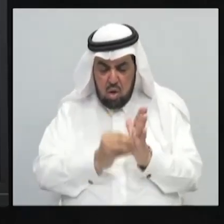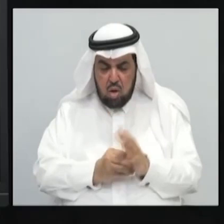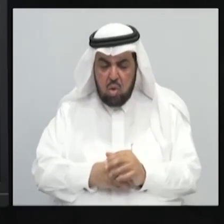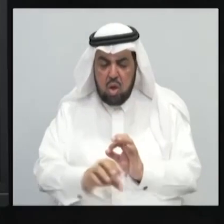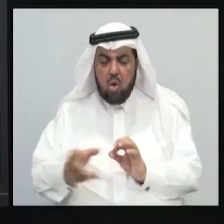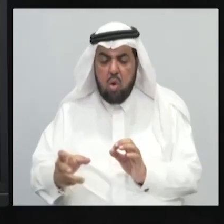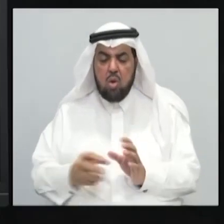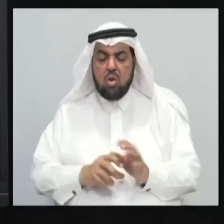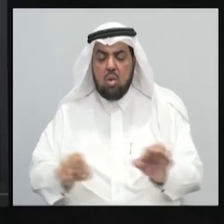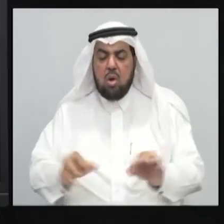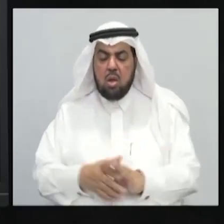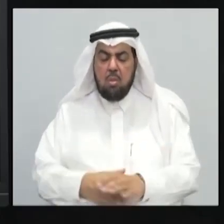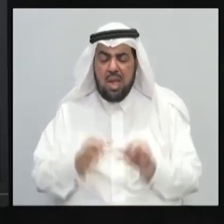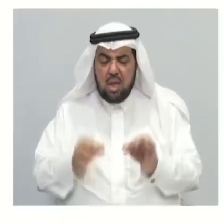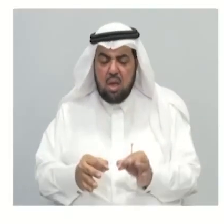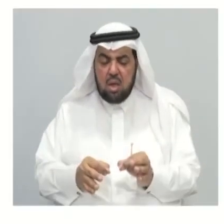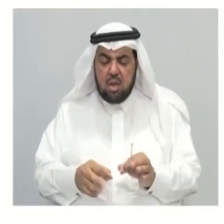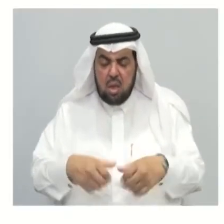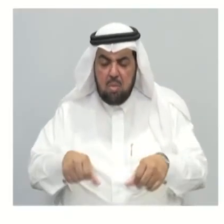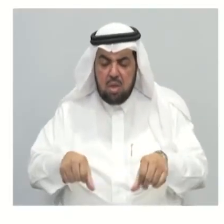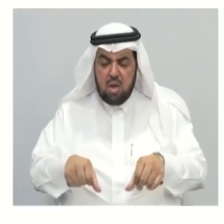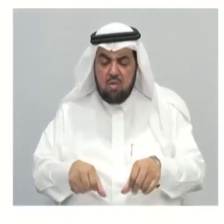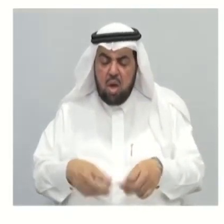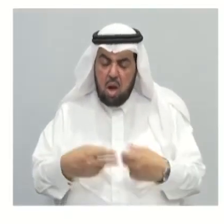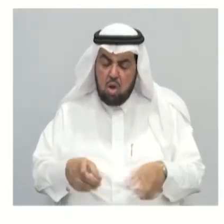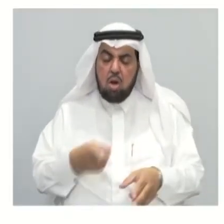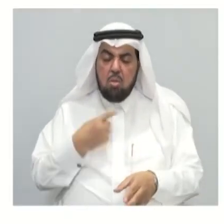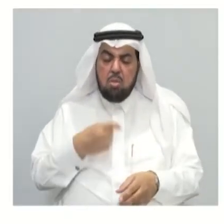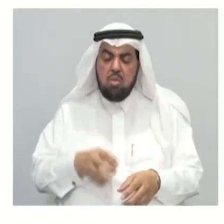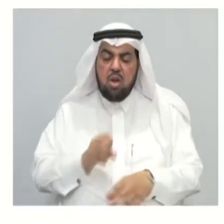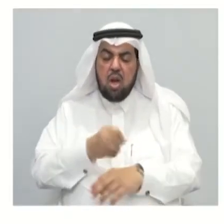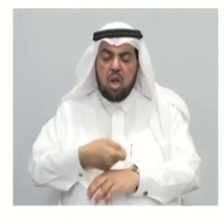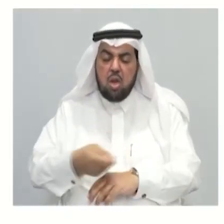التوزيع المناسب مع تحديد المسافه المطلوبه